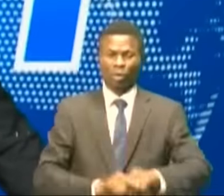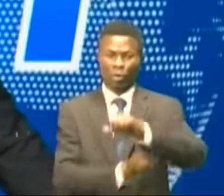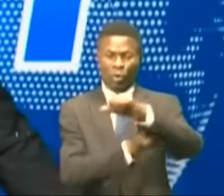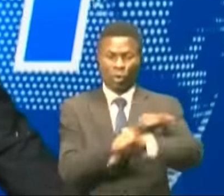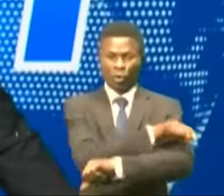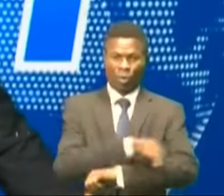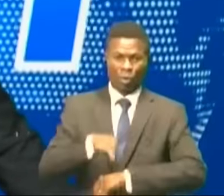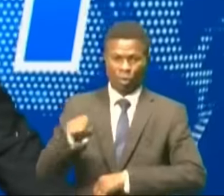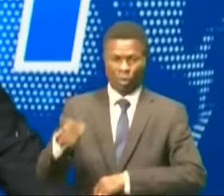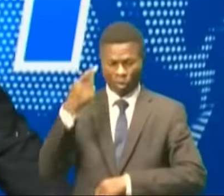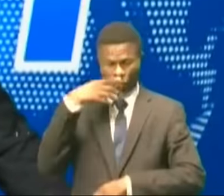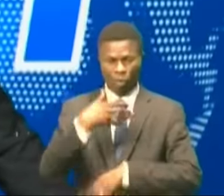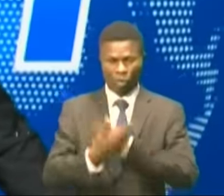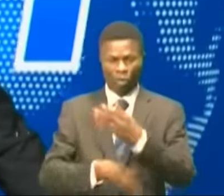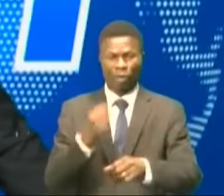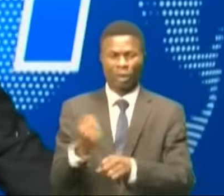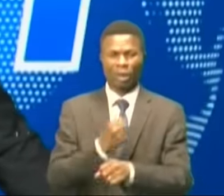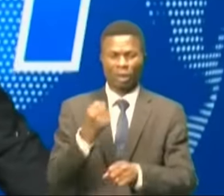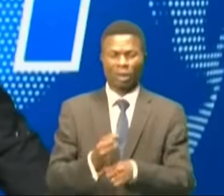bureaux